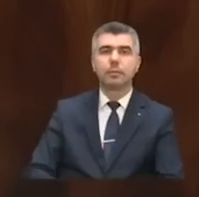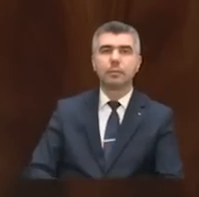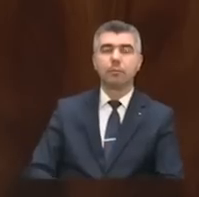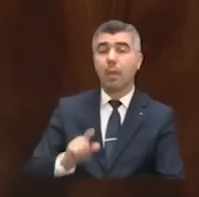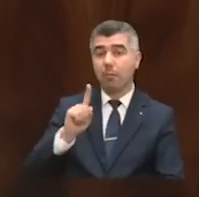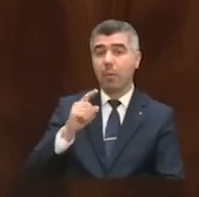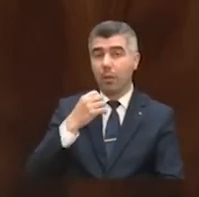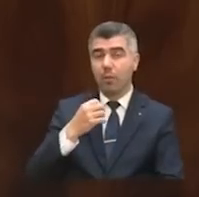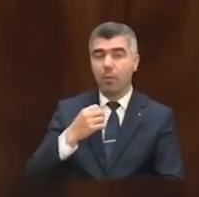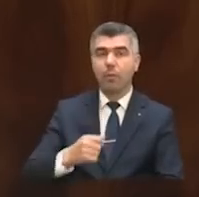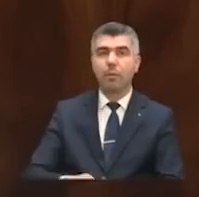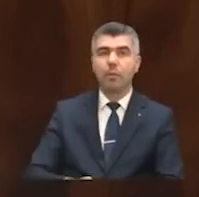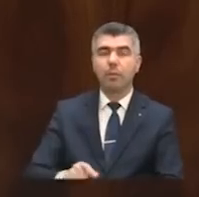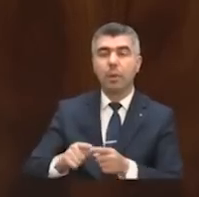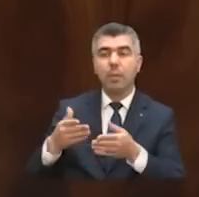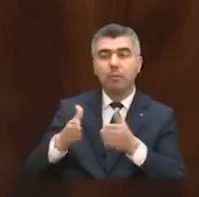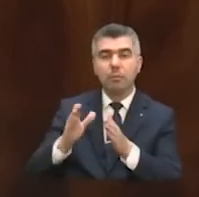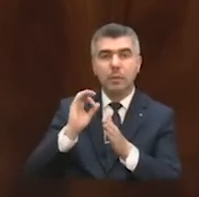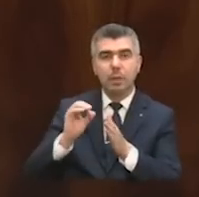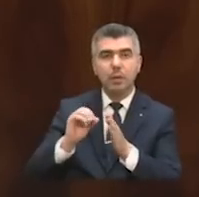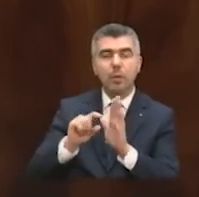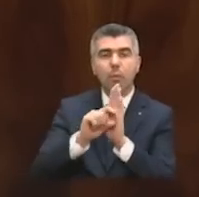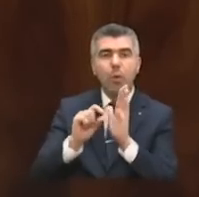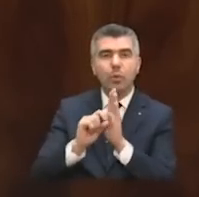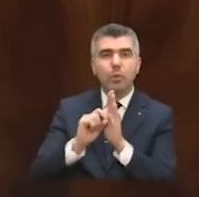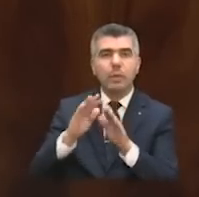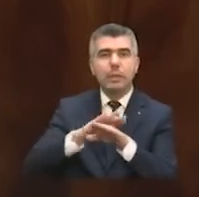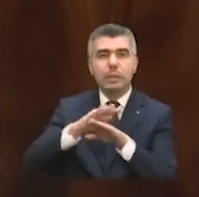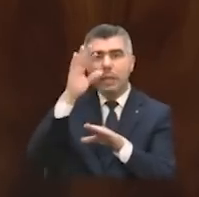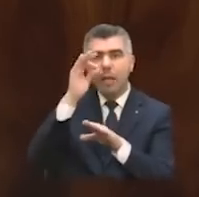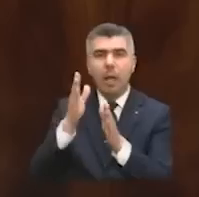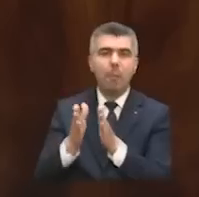ديالنا هو إخراج هذا الموضوع من مجال التنافس السياسي